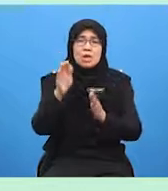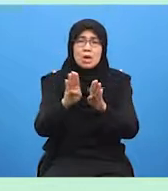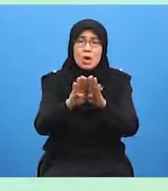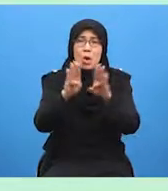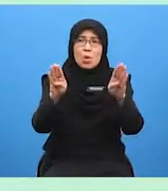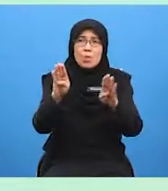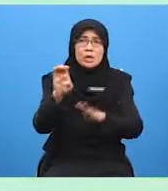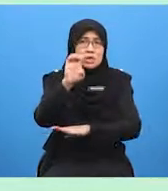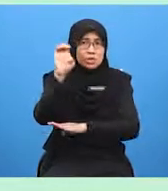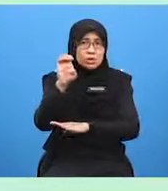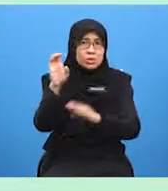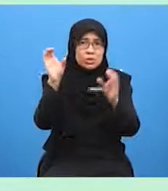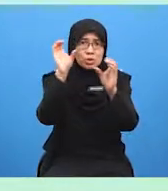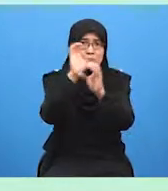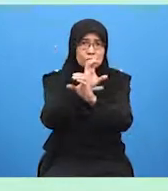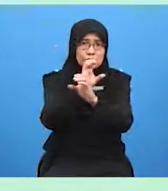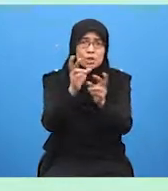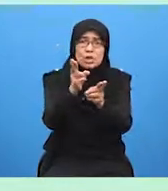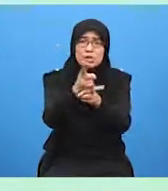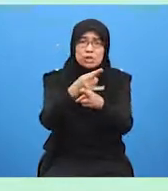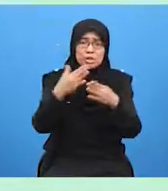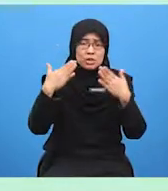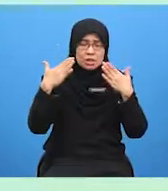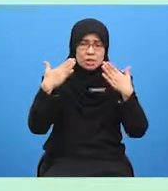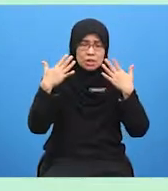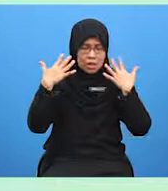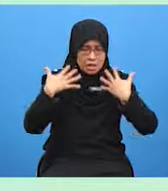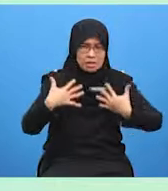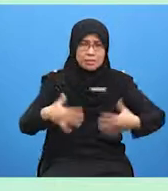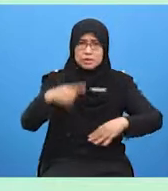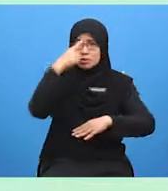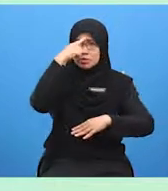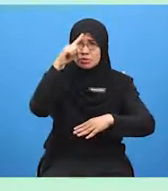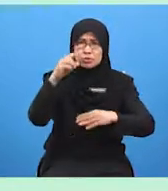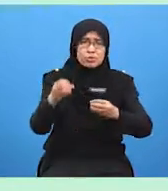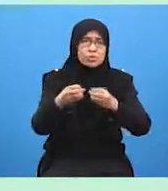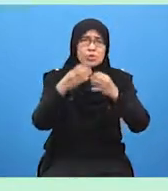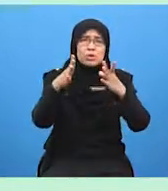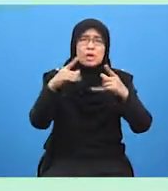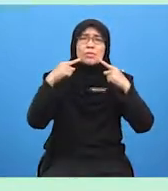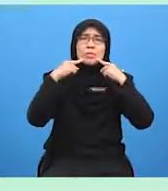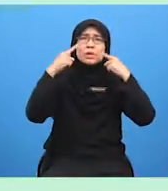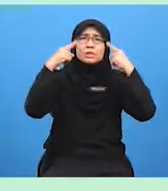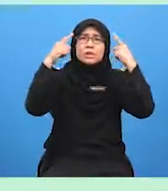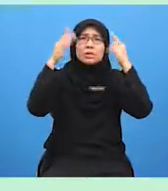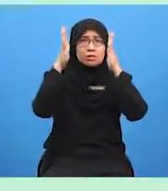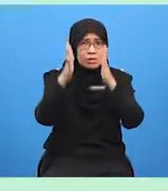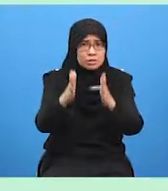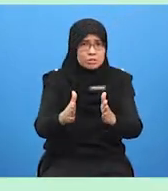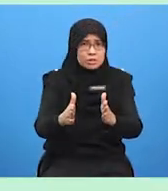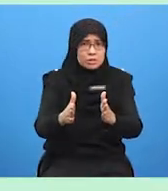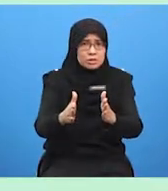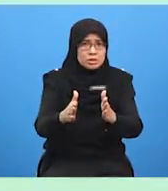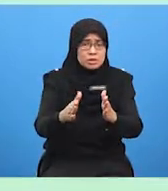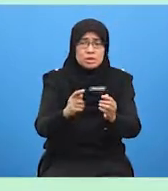Beliau telah mereka pakaian untuk Lady Gaga, Rihanna serta ramai lagi selebriti tempatan dan juga